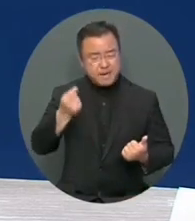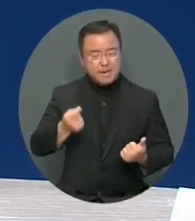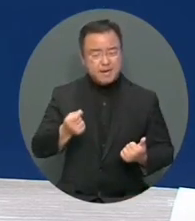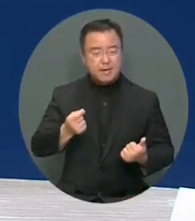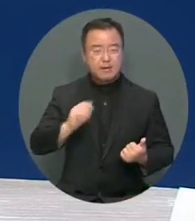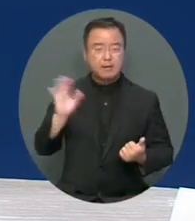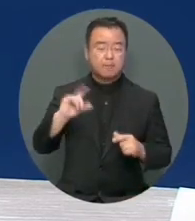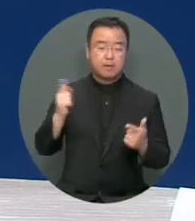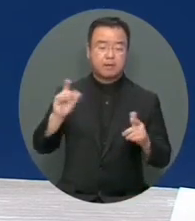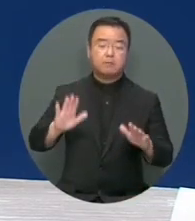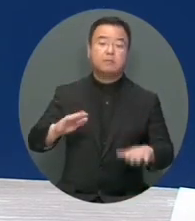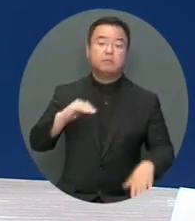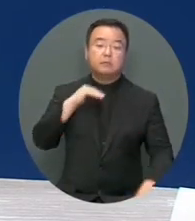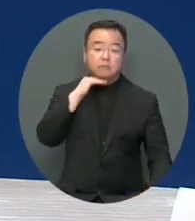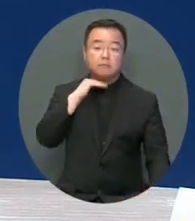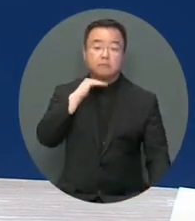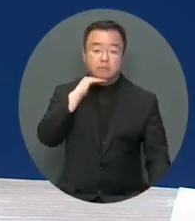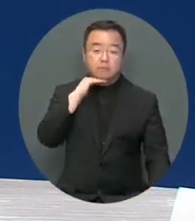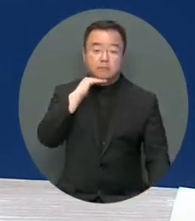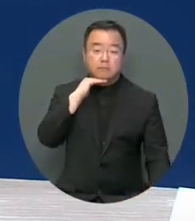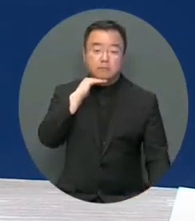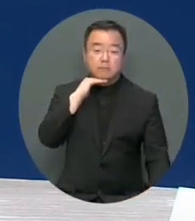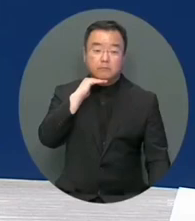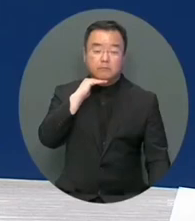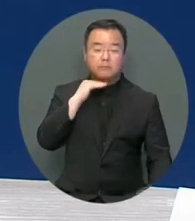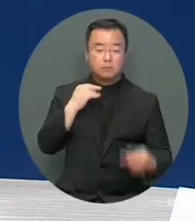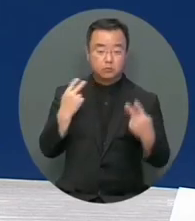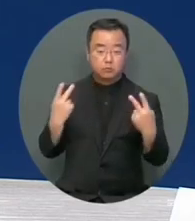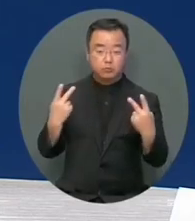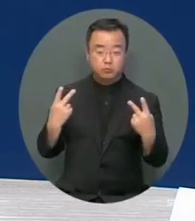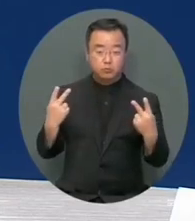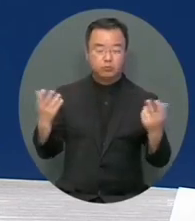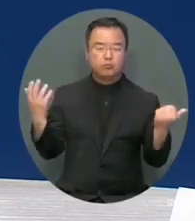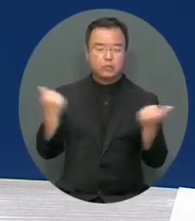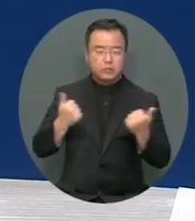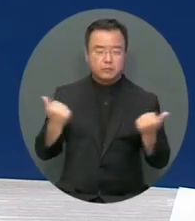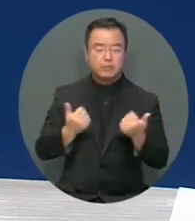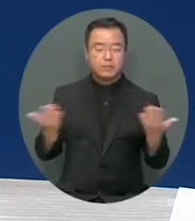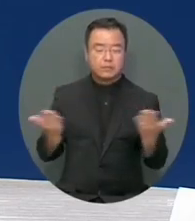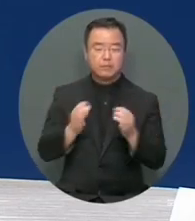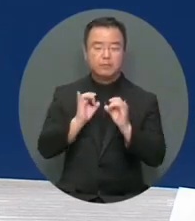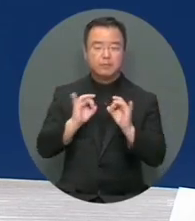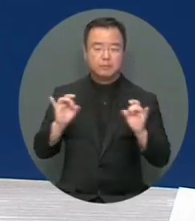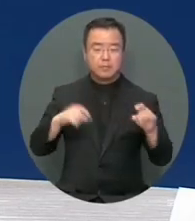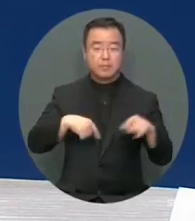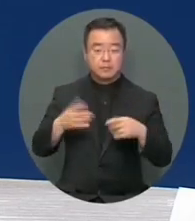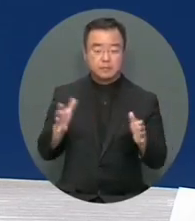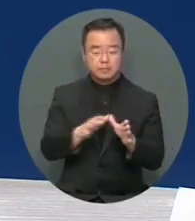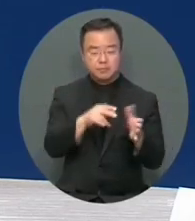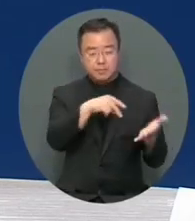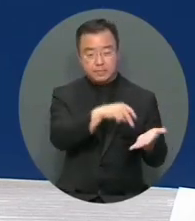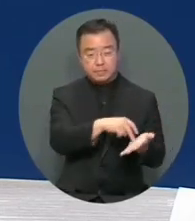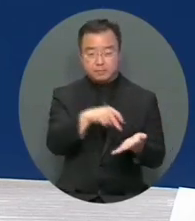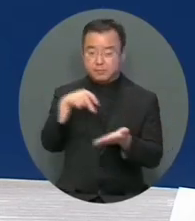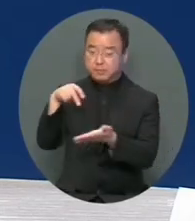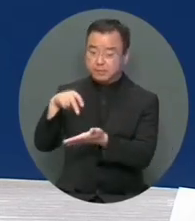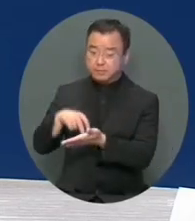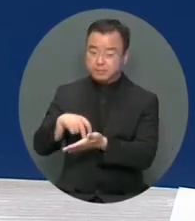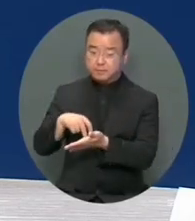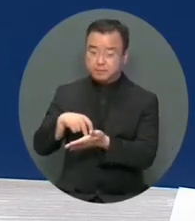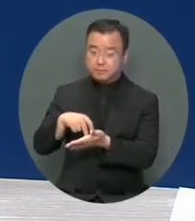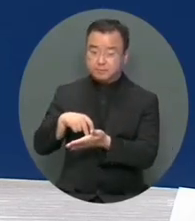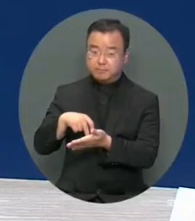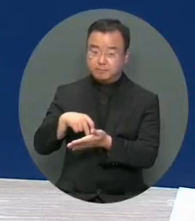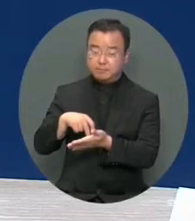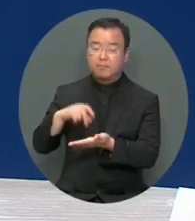좀 기다려보자. 2 플러스 2 협상은 각 당의 정치적 입장, 선거법 개정을 향한 정치적 입장이 어느